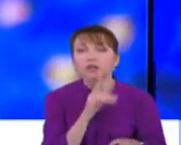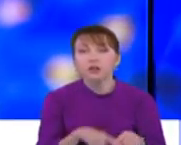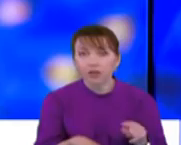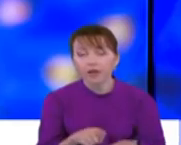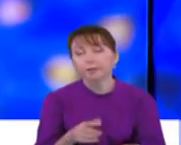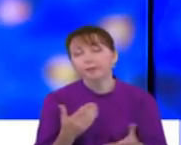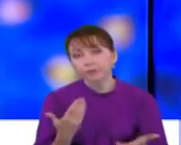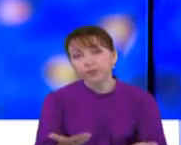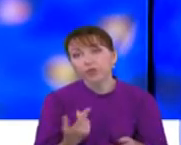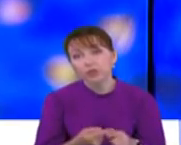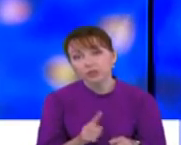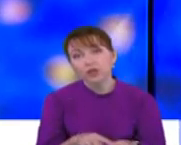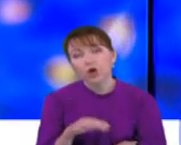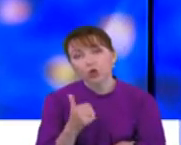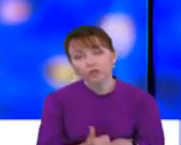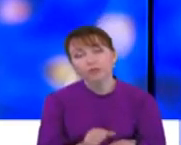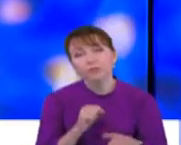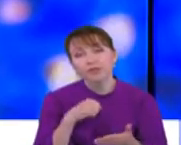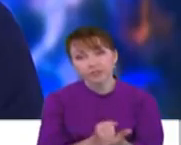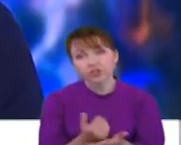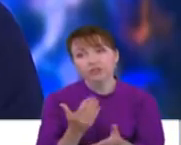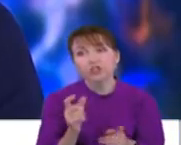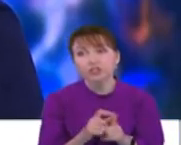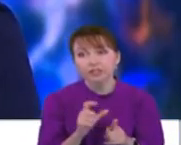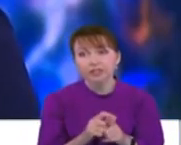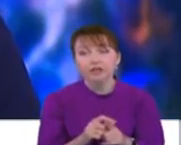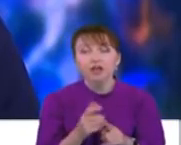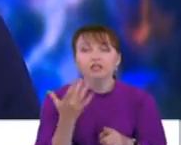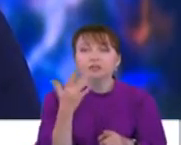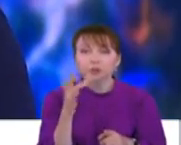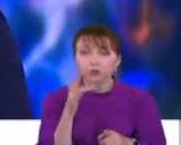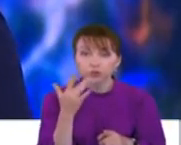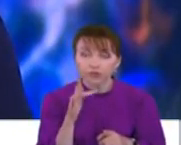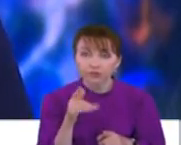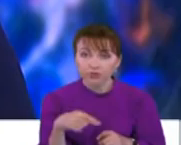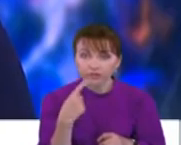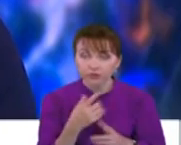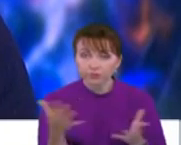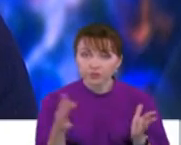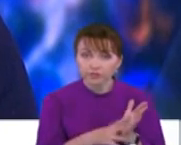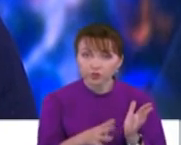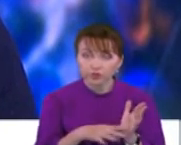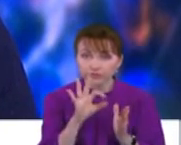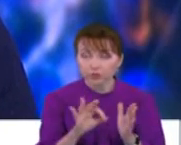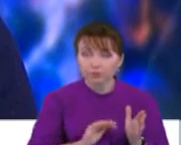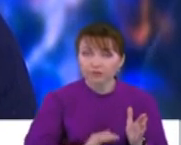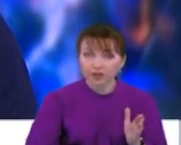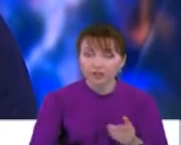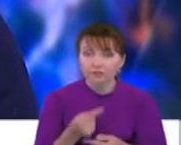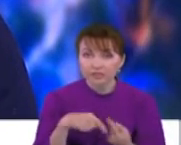якраз це головне підтвердження ваших слів, тому що в Сполучених Штатах Америки, де ви кажете, більше 90% приватний